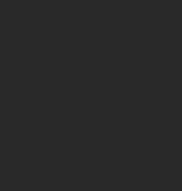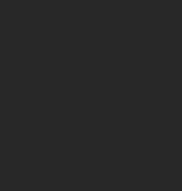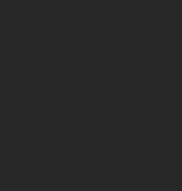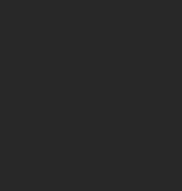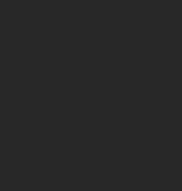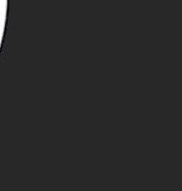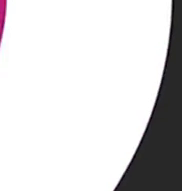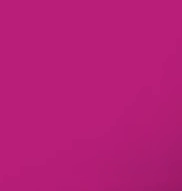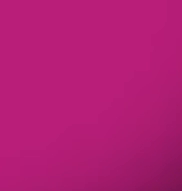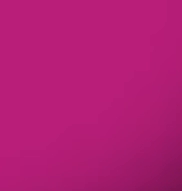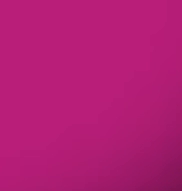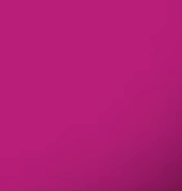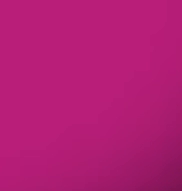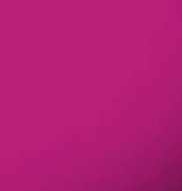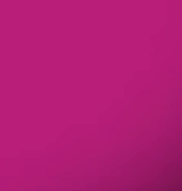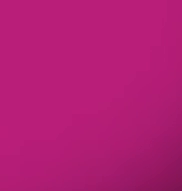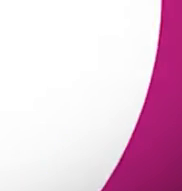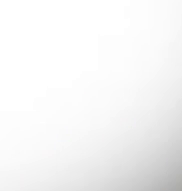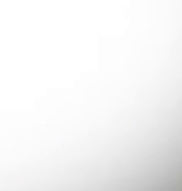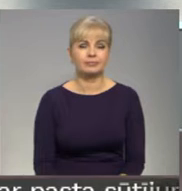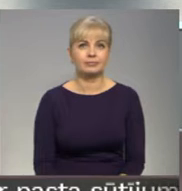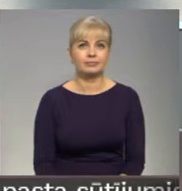Re, viss ēters ir te!